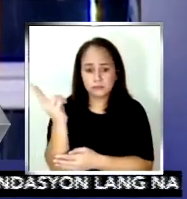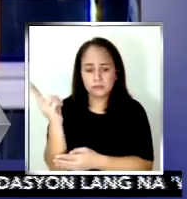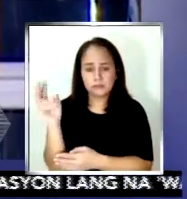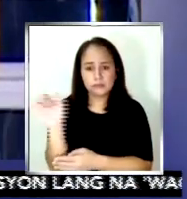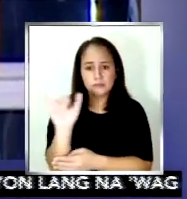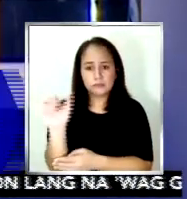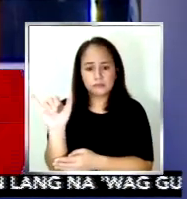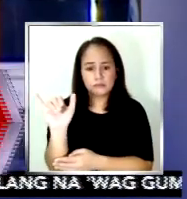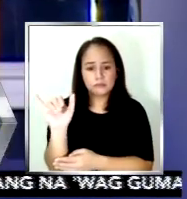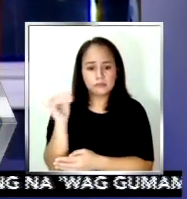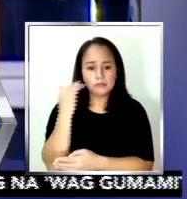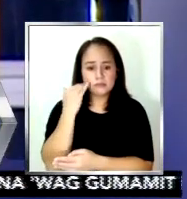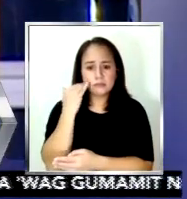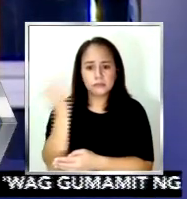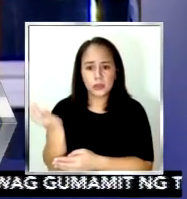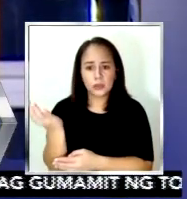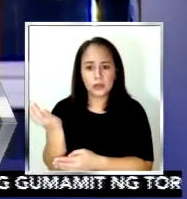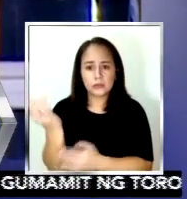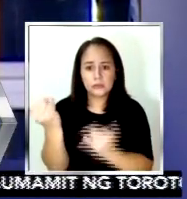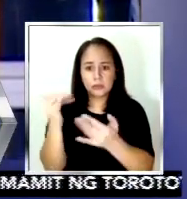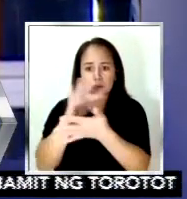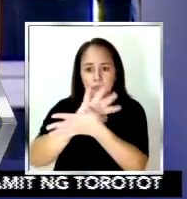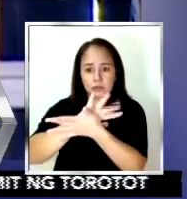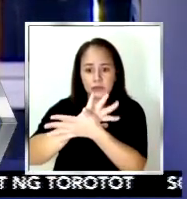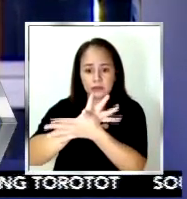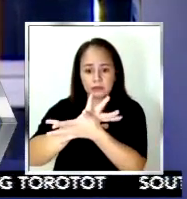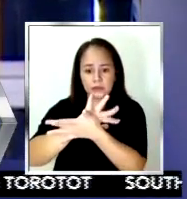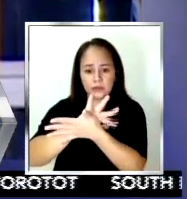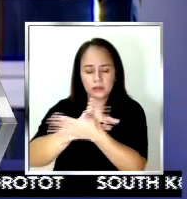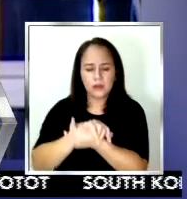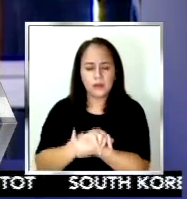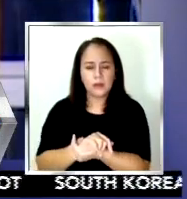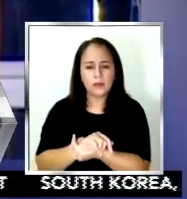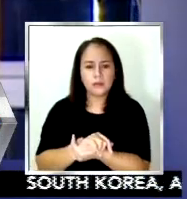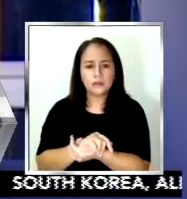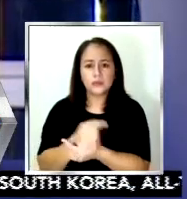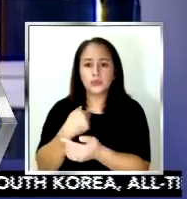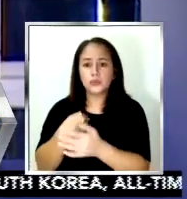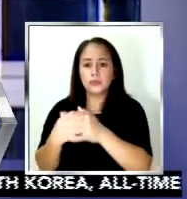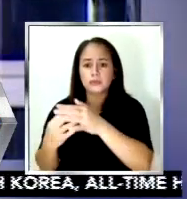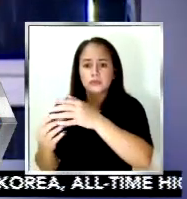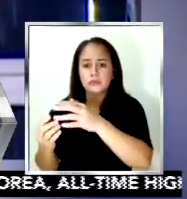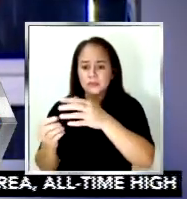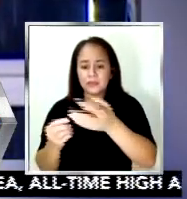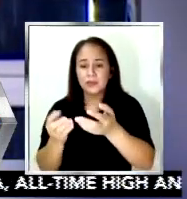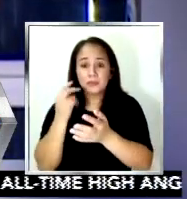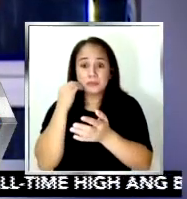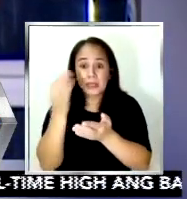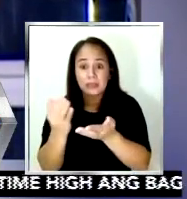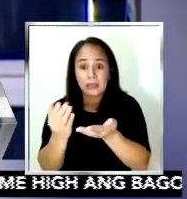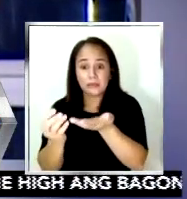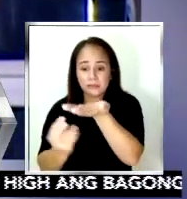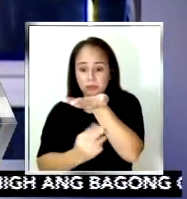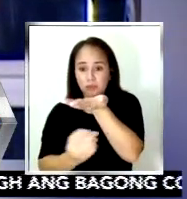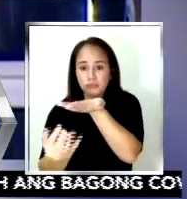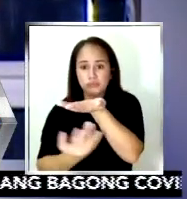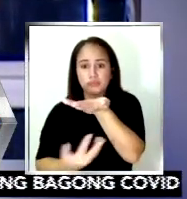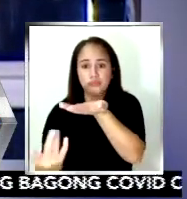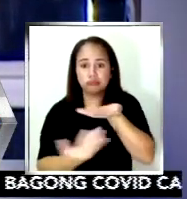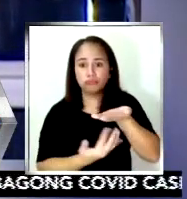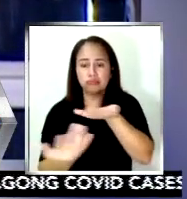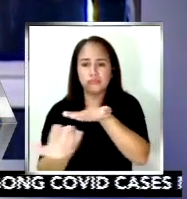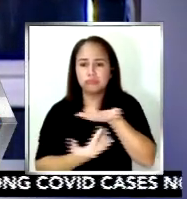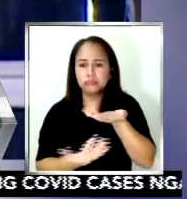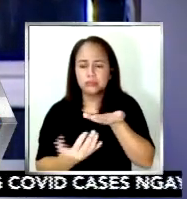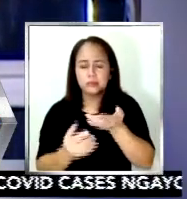nasa pandemic tayo. So, sinunog sila nang hindi ko sila nakita. Lahat na pagsubok, madadaanan nating